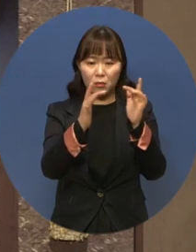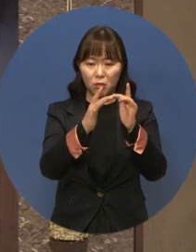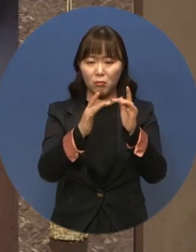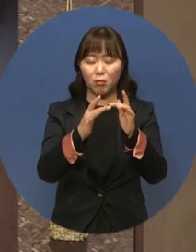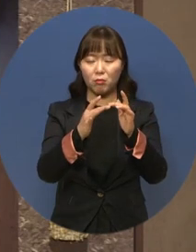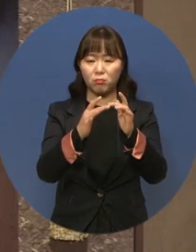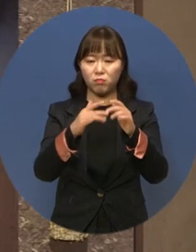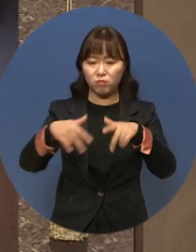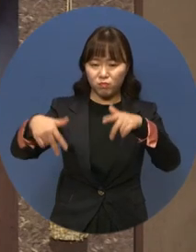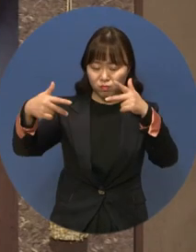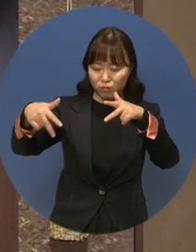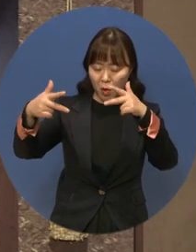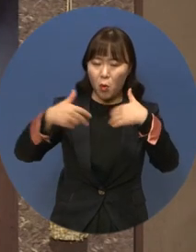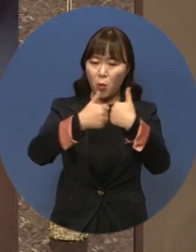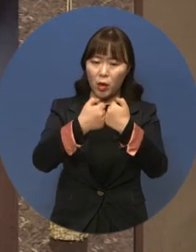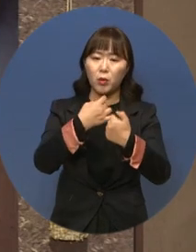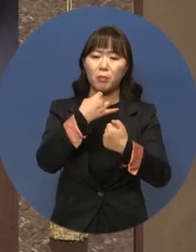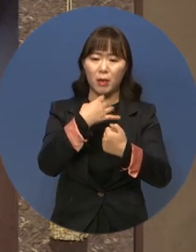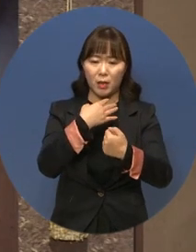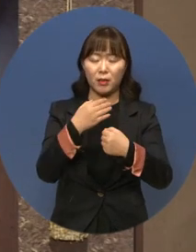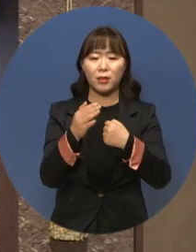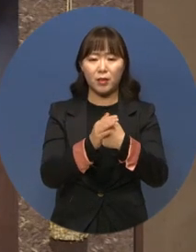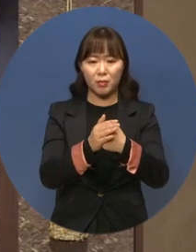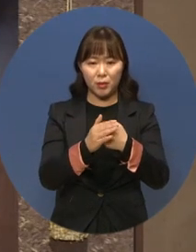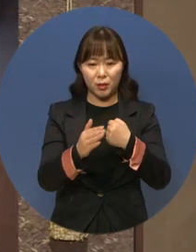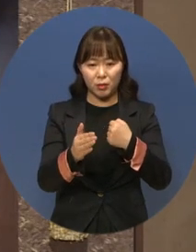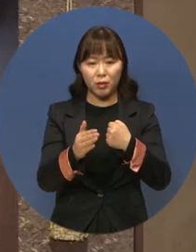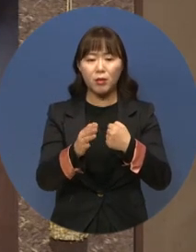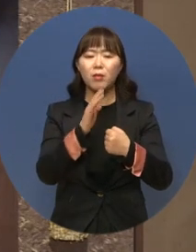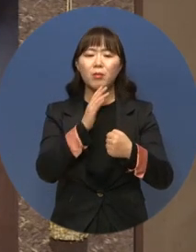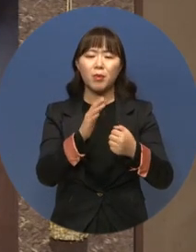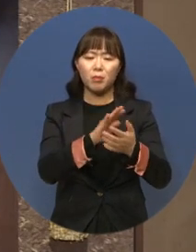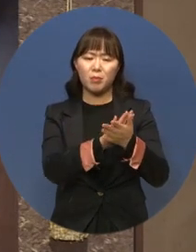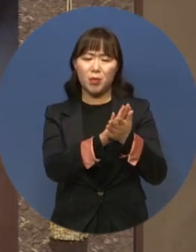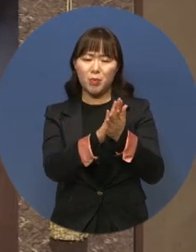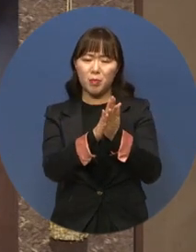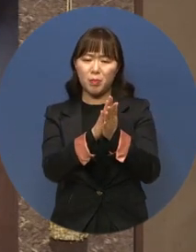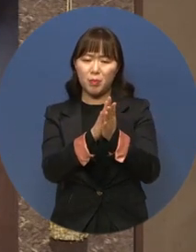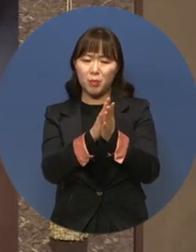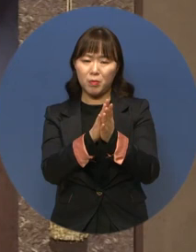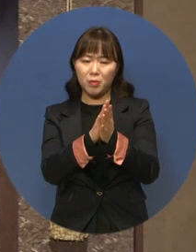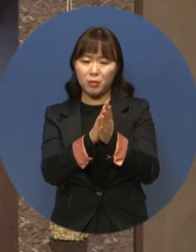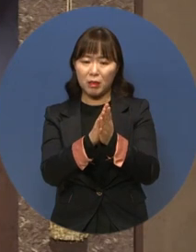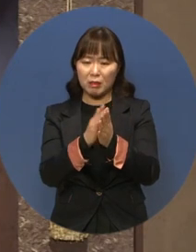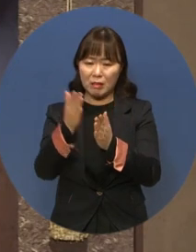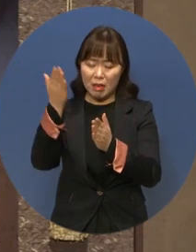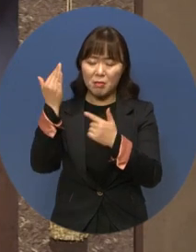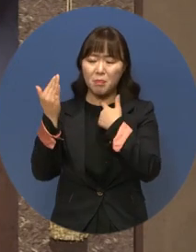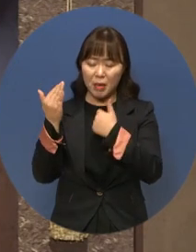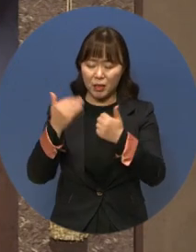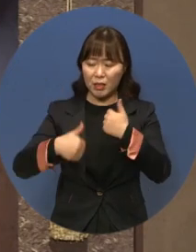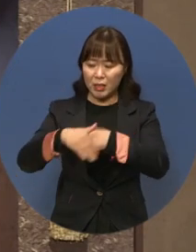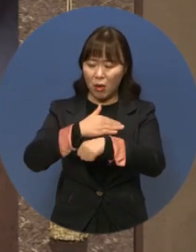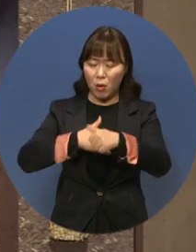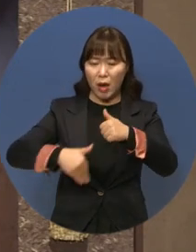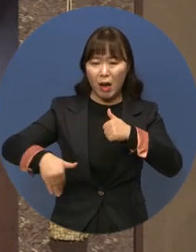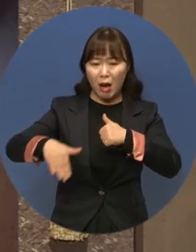원테크 회의로만 하다 보니까 네. 이제 많은 사실 지금 예전에 있는 그